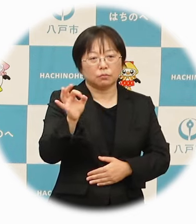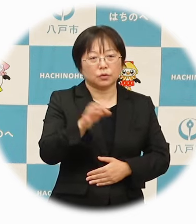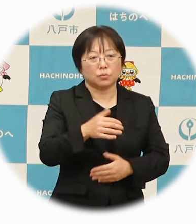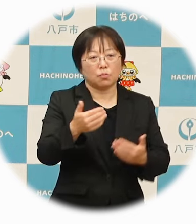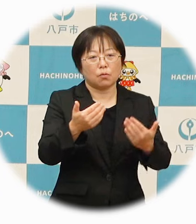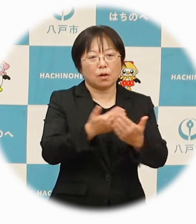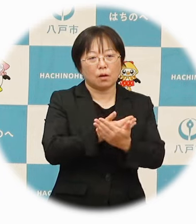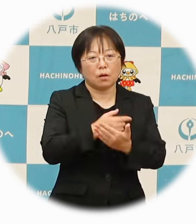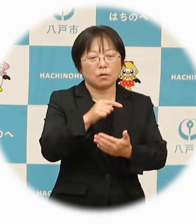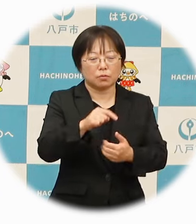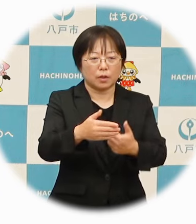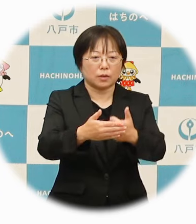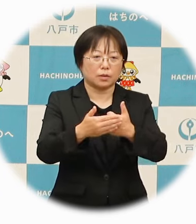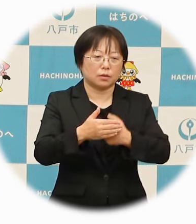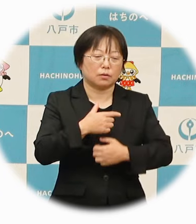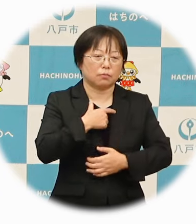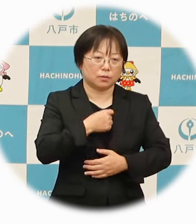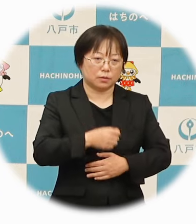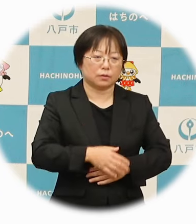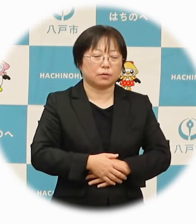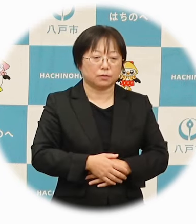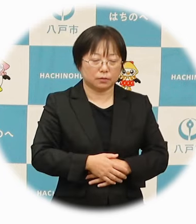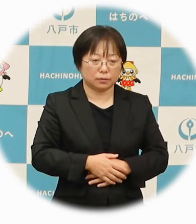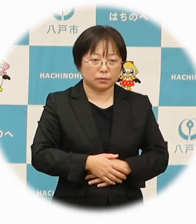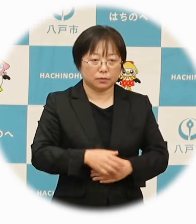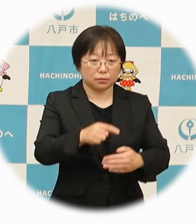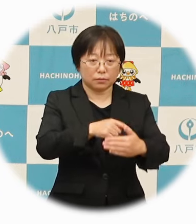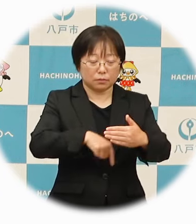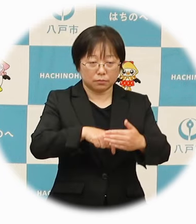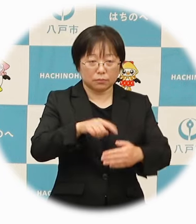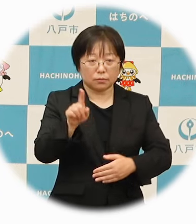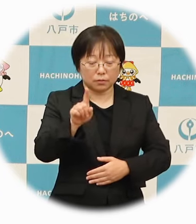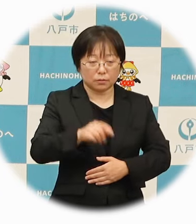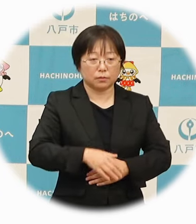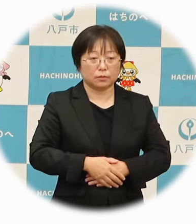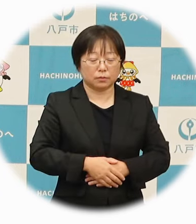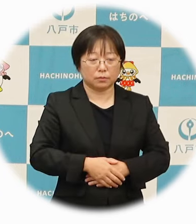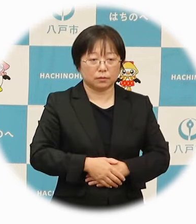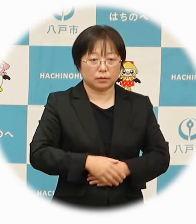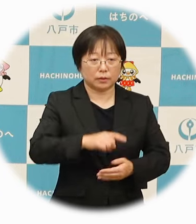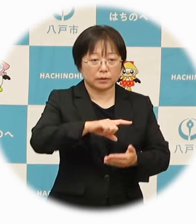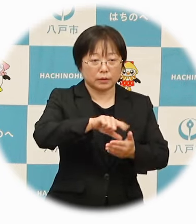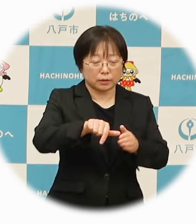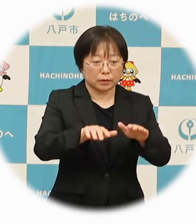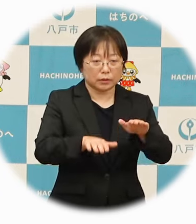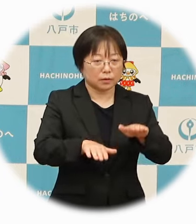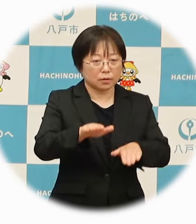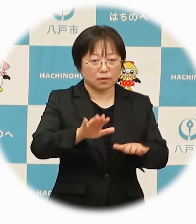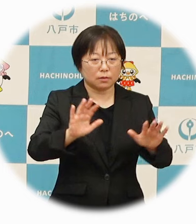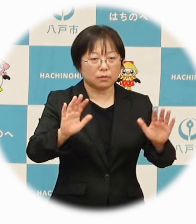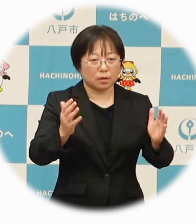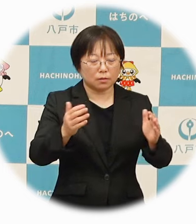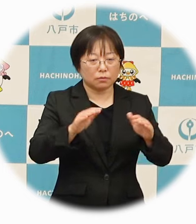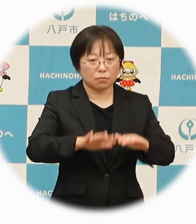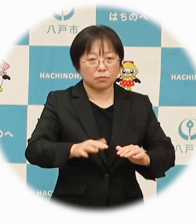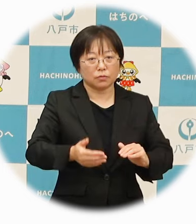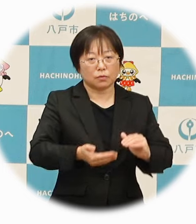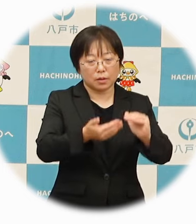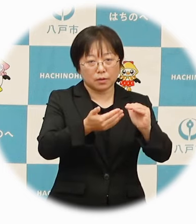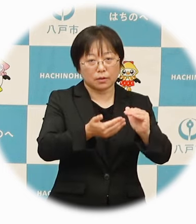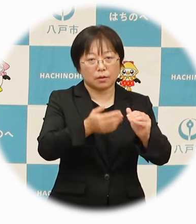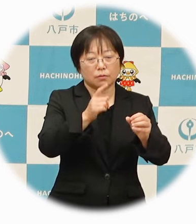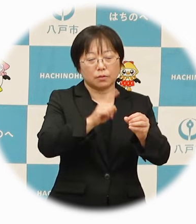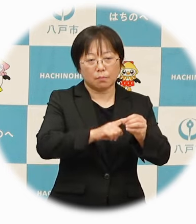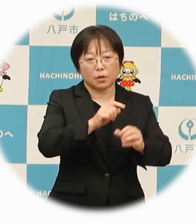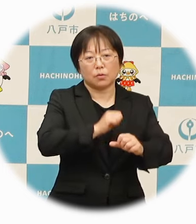化に対する支援についてであります。内容といたしましては、地域格差のない子育て支援に資